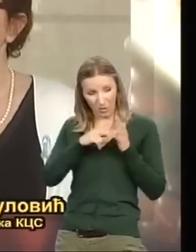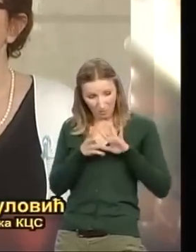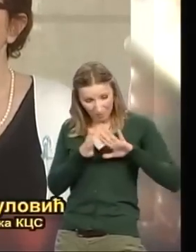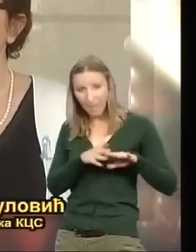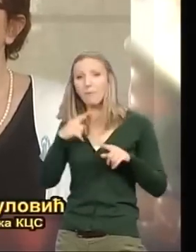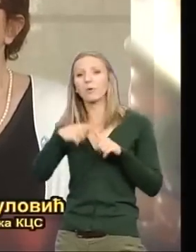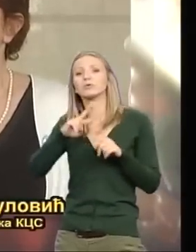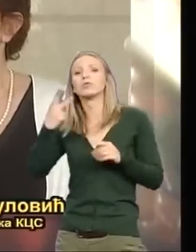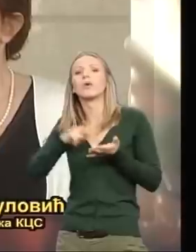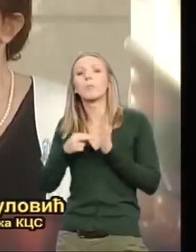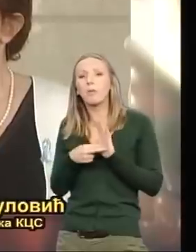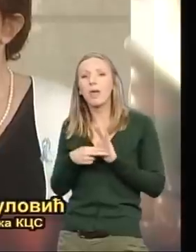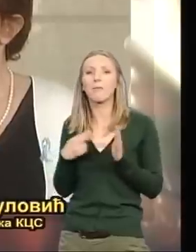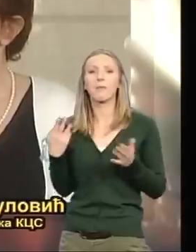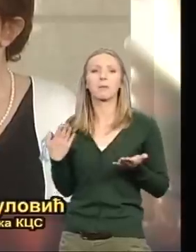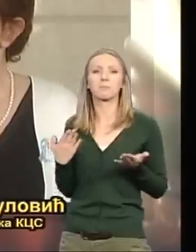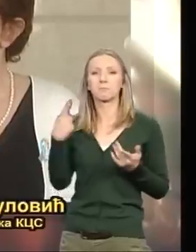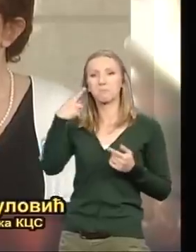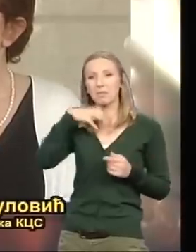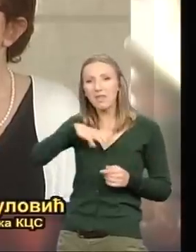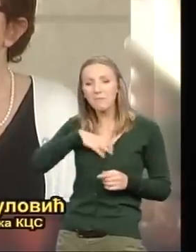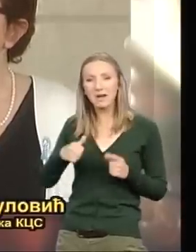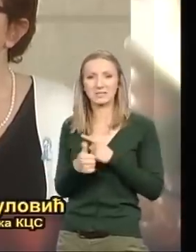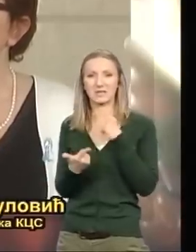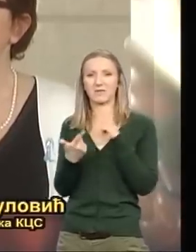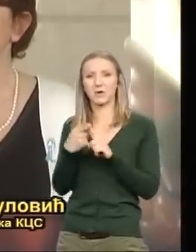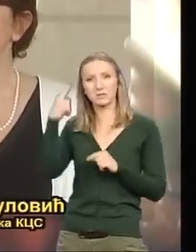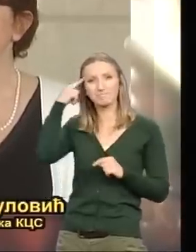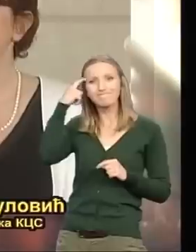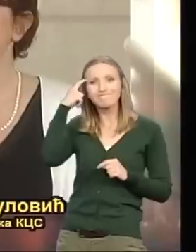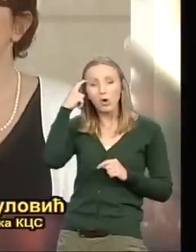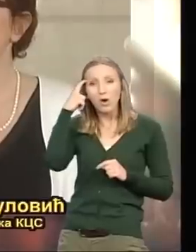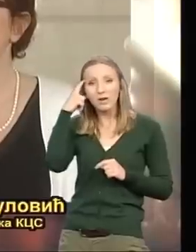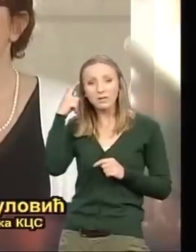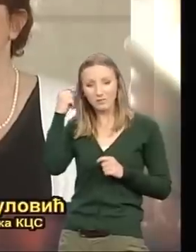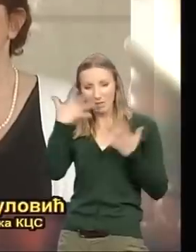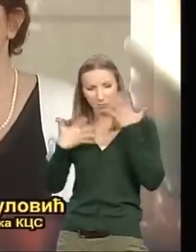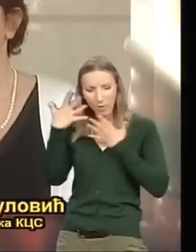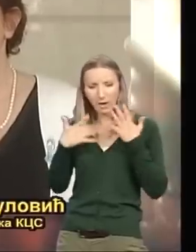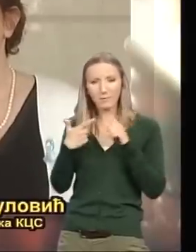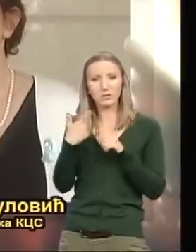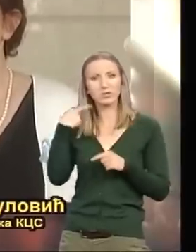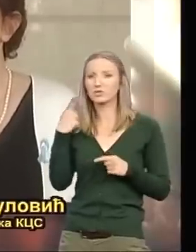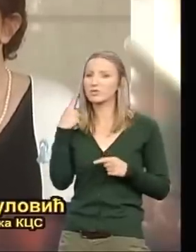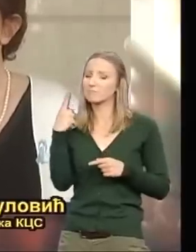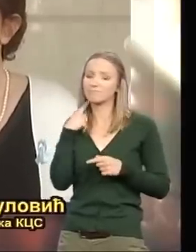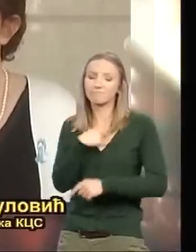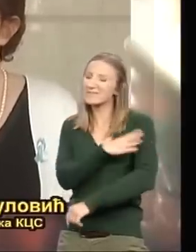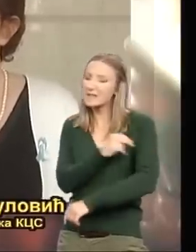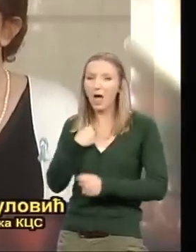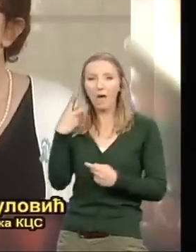nosi i druge probleme, kao što je, na primer, depresivnost, kao što su kognitivni poremeći, što podrazumeva slabiju pažnju,